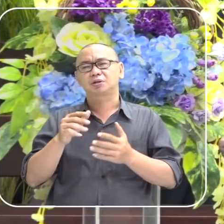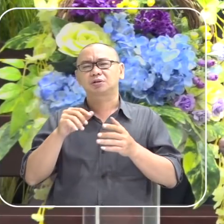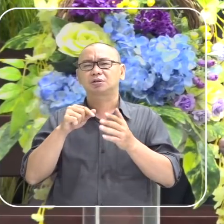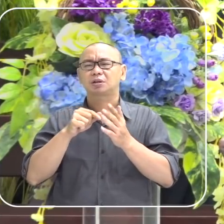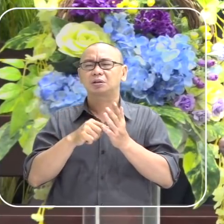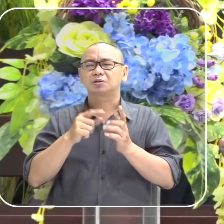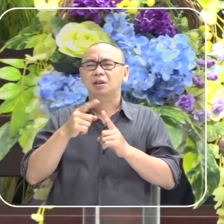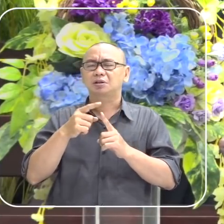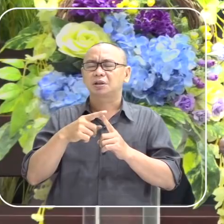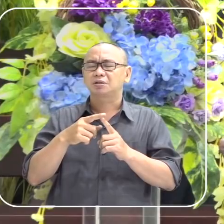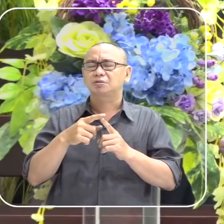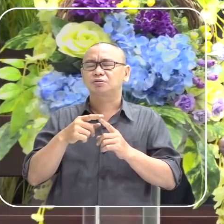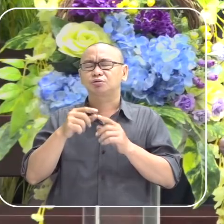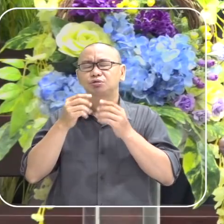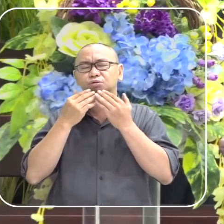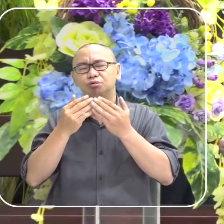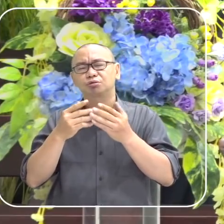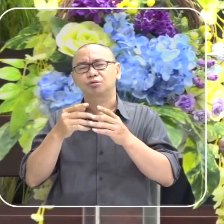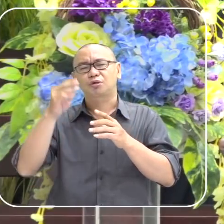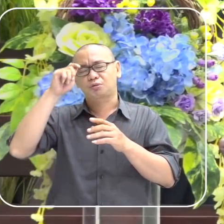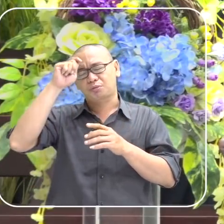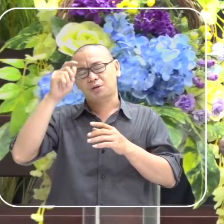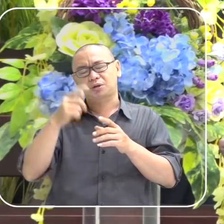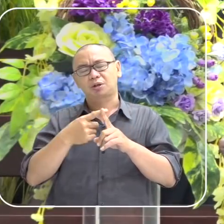Inilah tanda syukur dan hormat kami kepada-Mu.